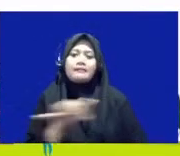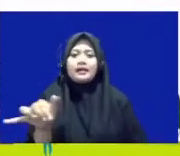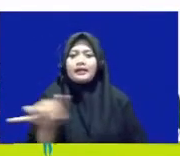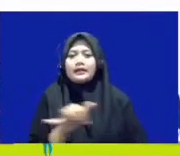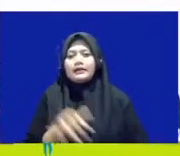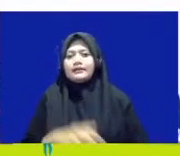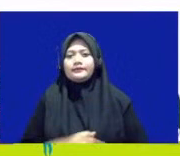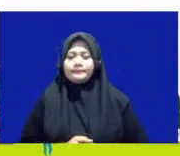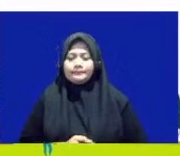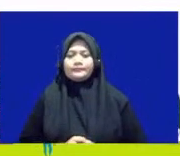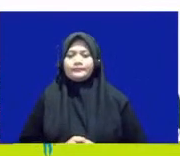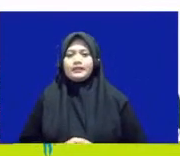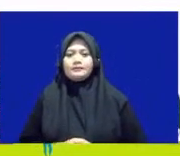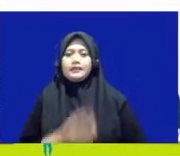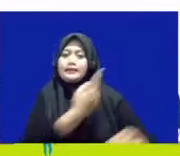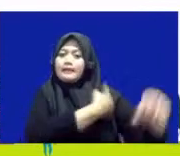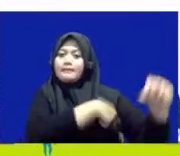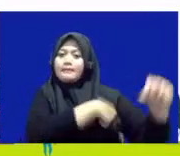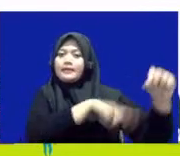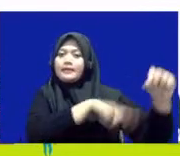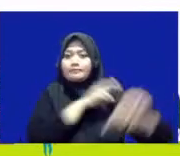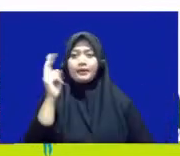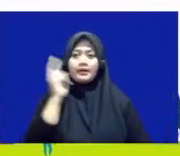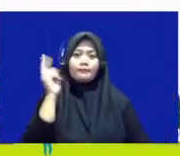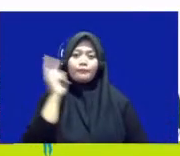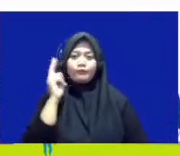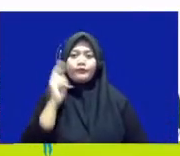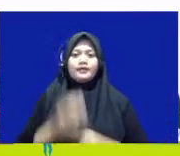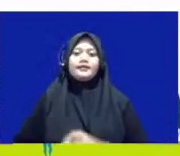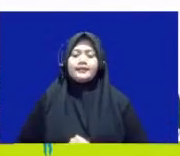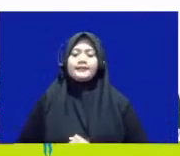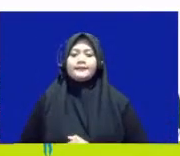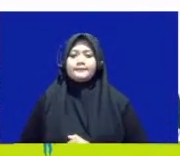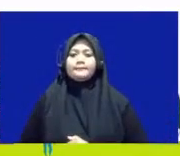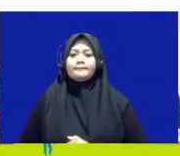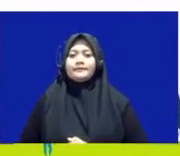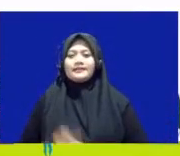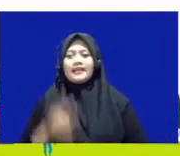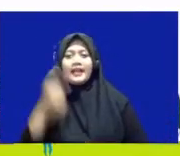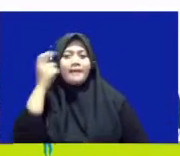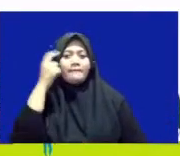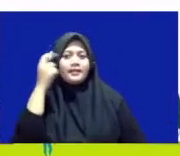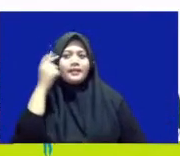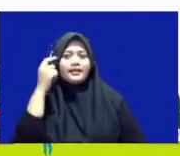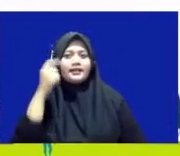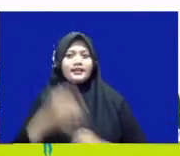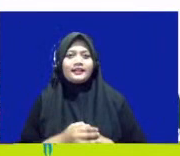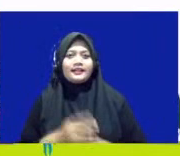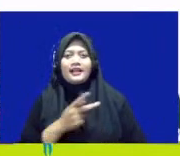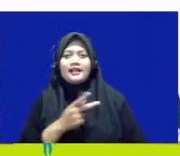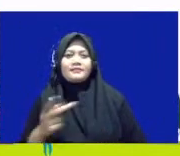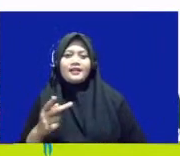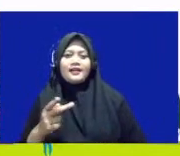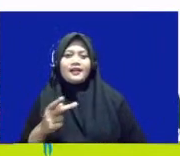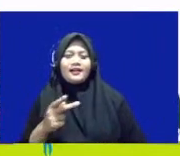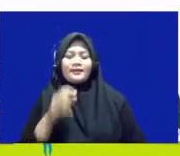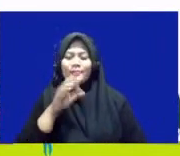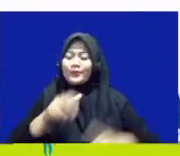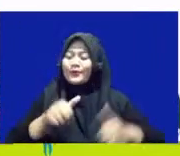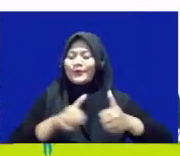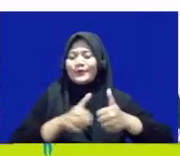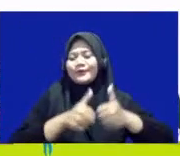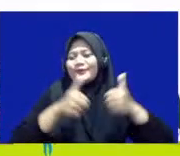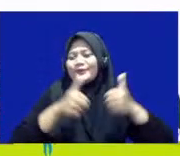masih dalam kapasitas perempuan, sepanjang itu masih di kapasitas laki-laki. Saya kira kami sangat menyambut baik apa yang